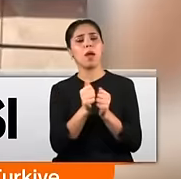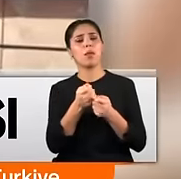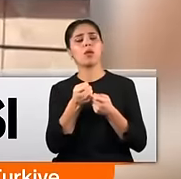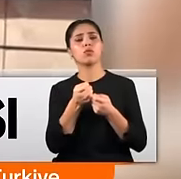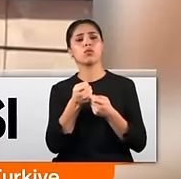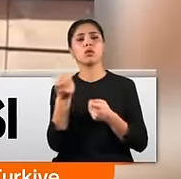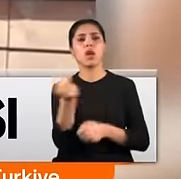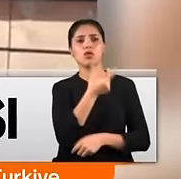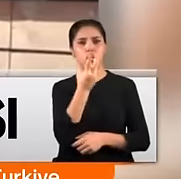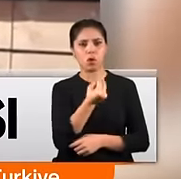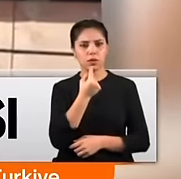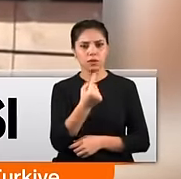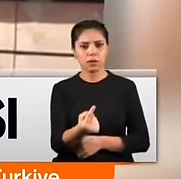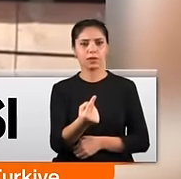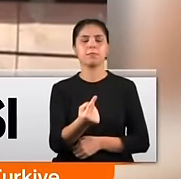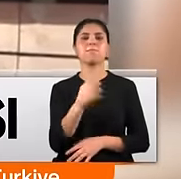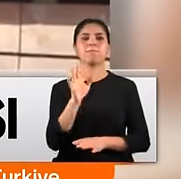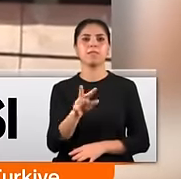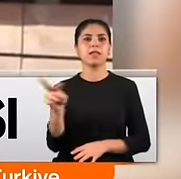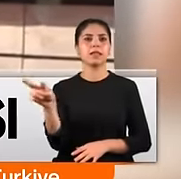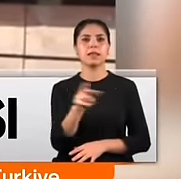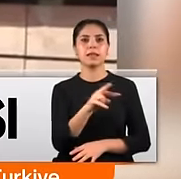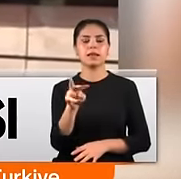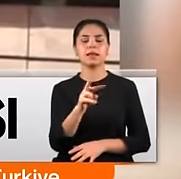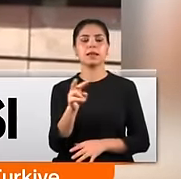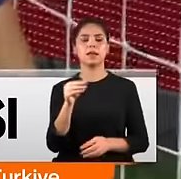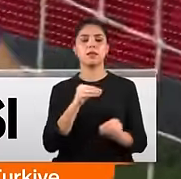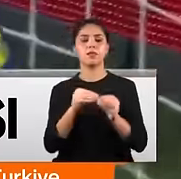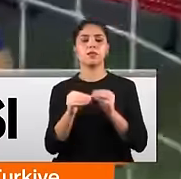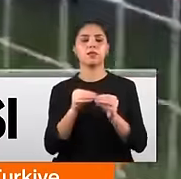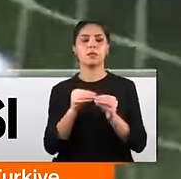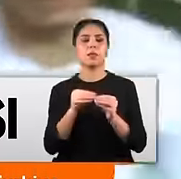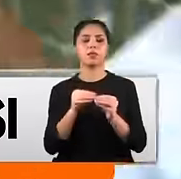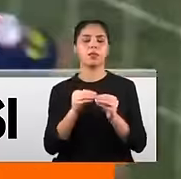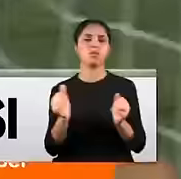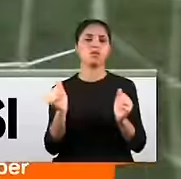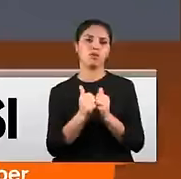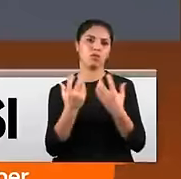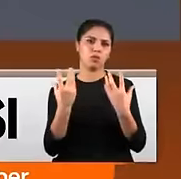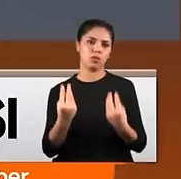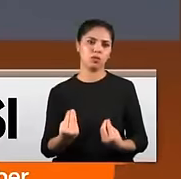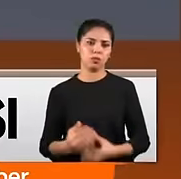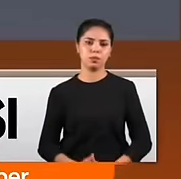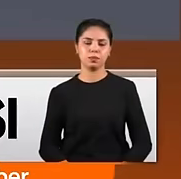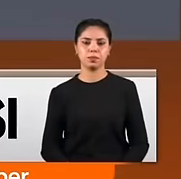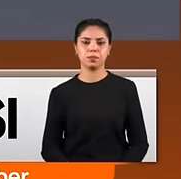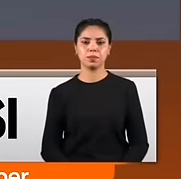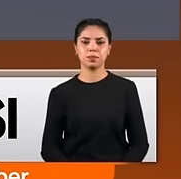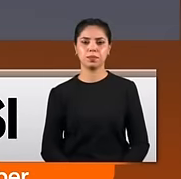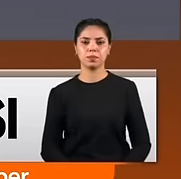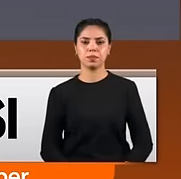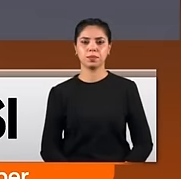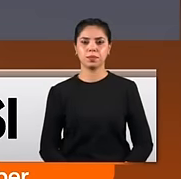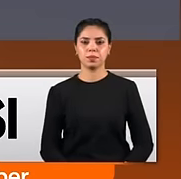Mevlüt Erdinç ve eşi Neval Erdinç arasındaki savaş kızıştı. Mevlüt'ün golü! Eşim Talep Erdinç'ten 5